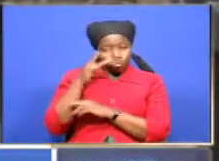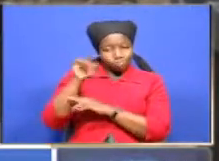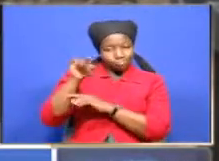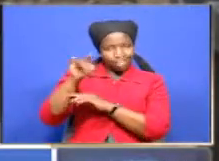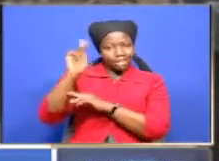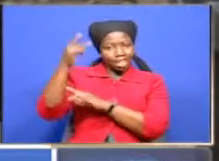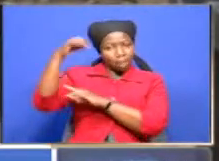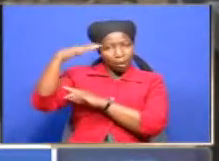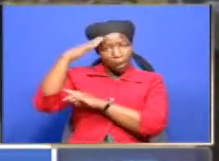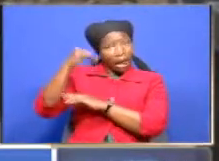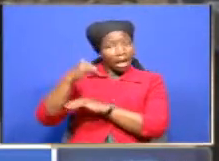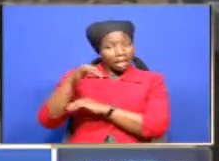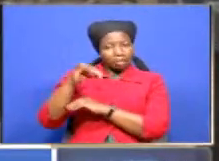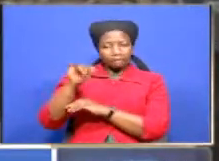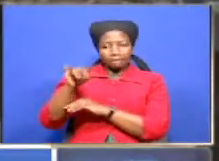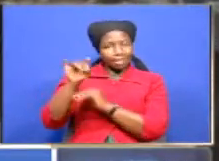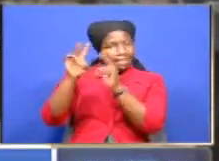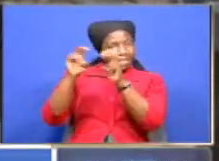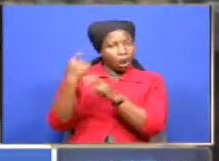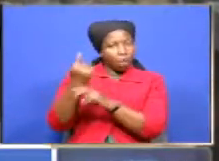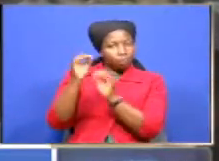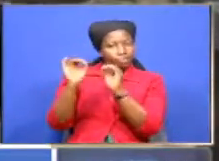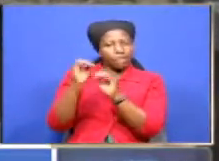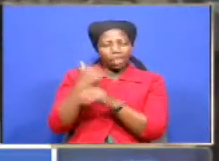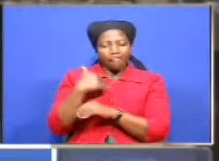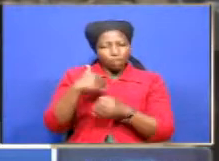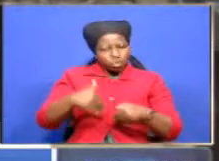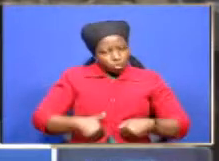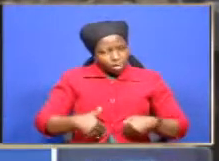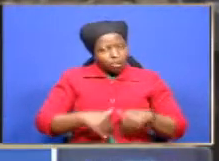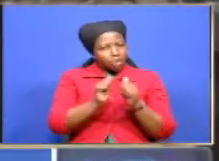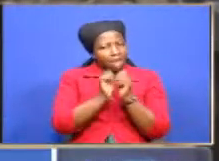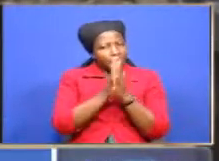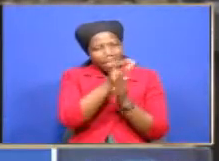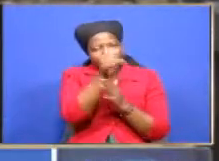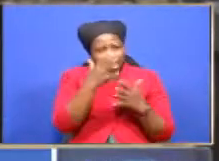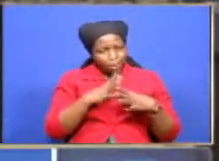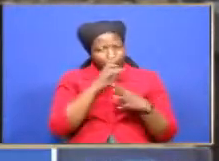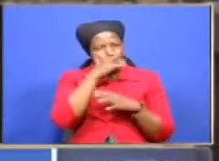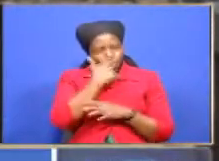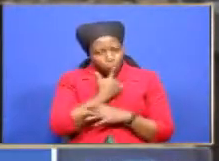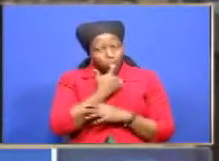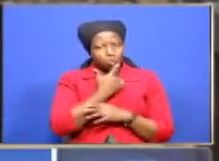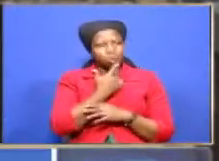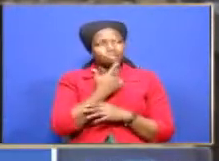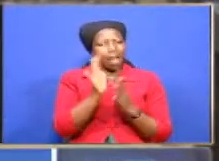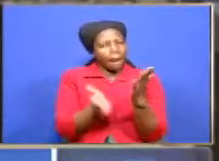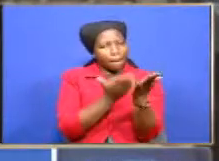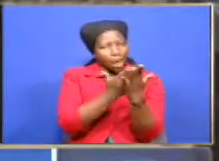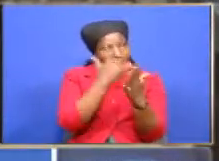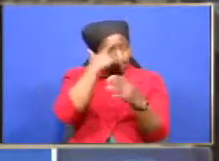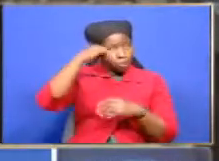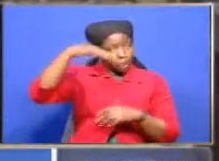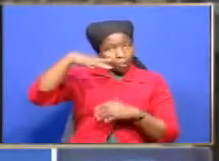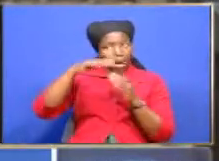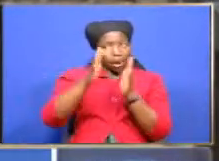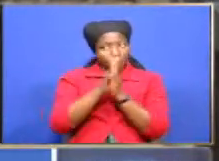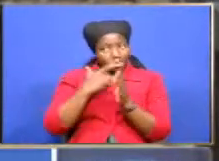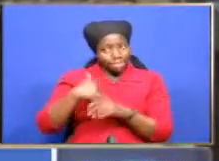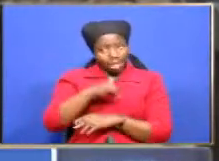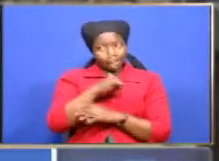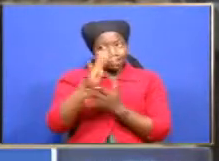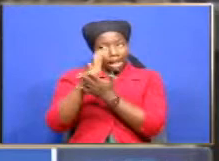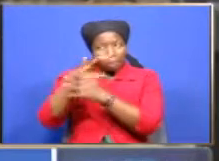sababu, si hayo peke yake, kuna vijana na kuna watu wengine. Wali apply stima na sisi. Wengine